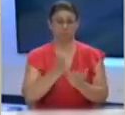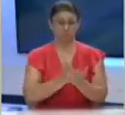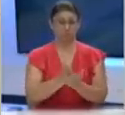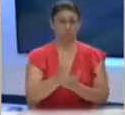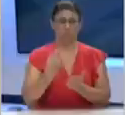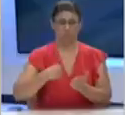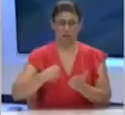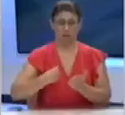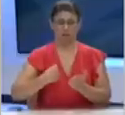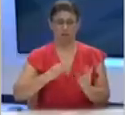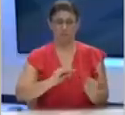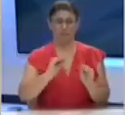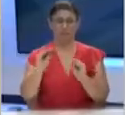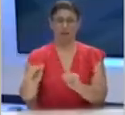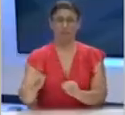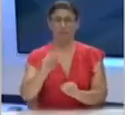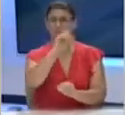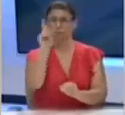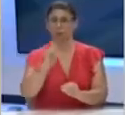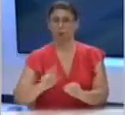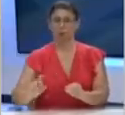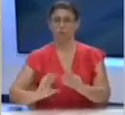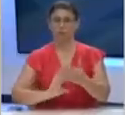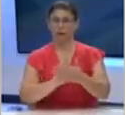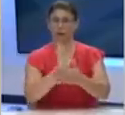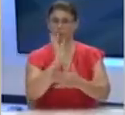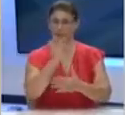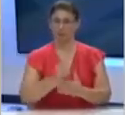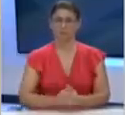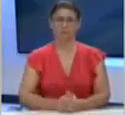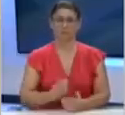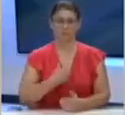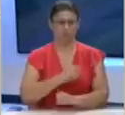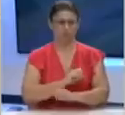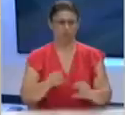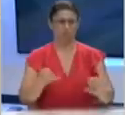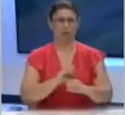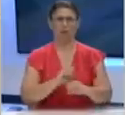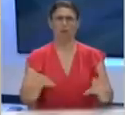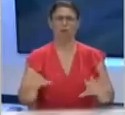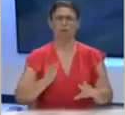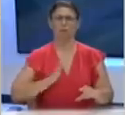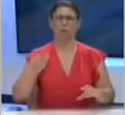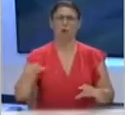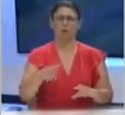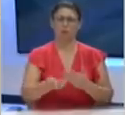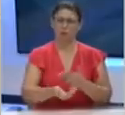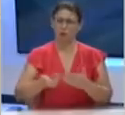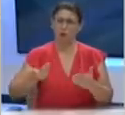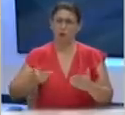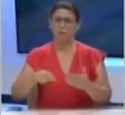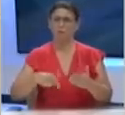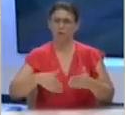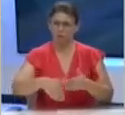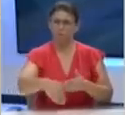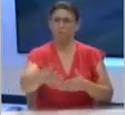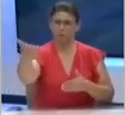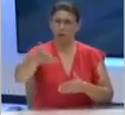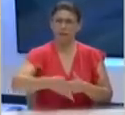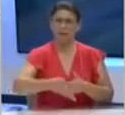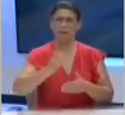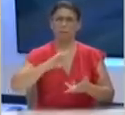πράσινη μετάβαση, για τη βιώσιμη ανάπτυξη. Εμείς ενημερώσαμε τους πολίτες πολύ νωρίς για αυτό που έρχεται, σε παγκόσμιο